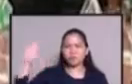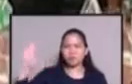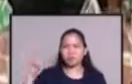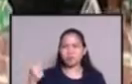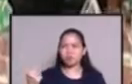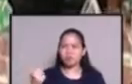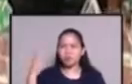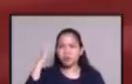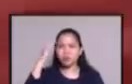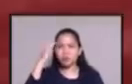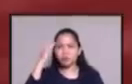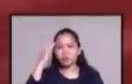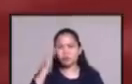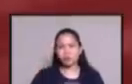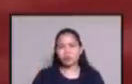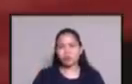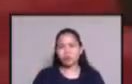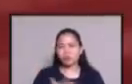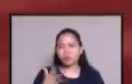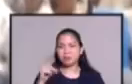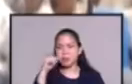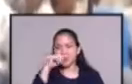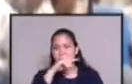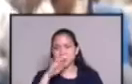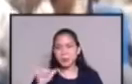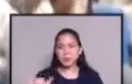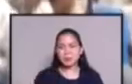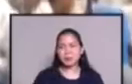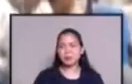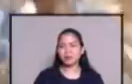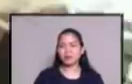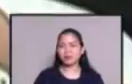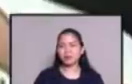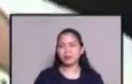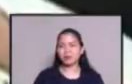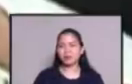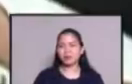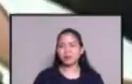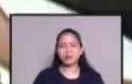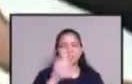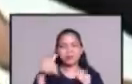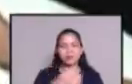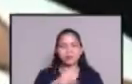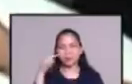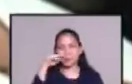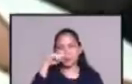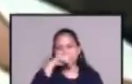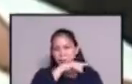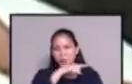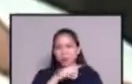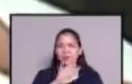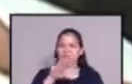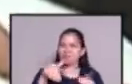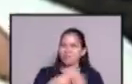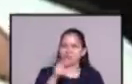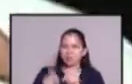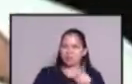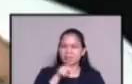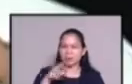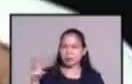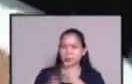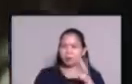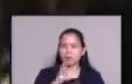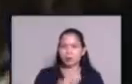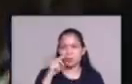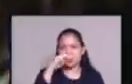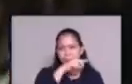ano-ano? Kung alam naman nating naglolokohan lang pala tayo. Di ba, Mayor? Lahat sila sinungaling. Lahat ng tao sa mundong ito